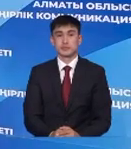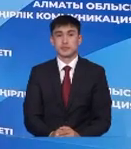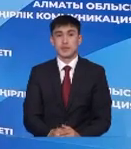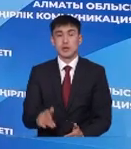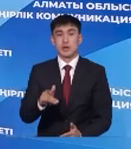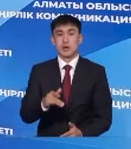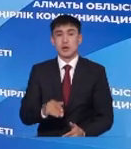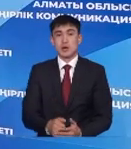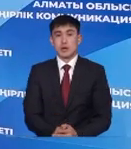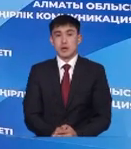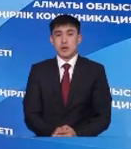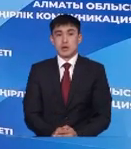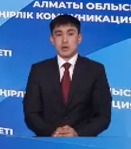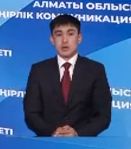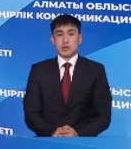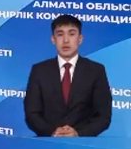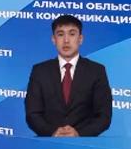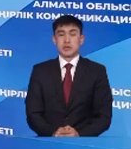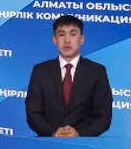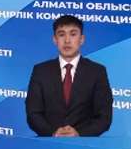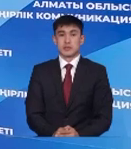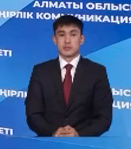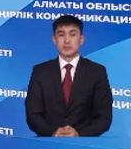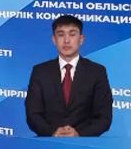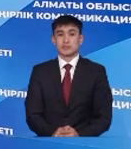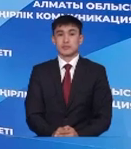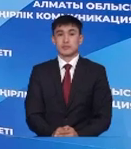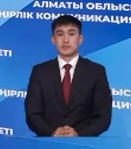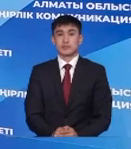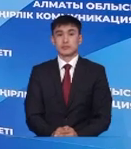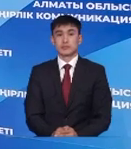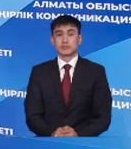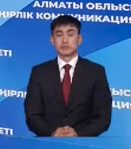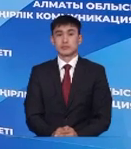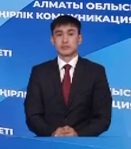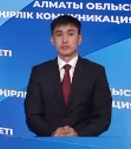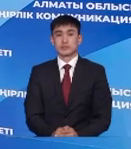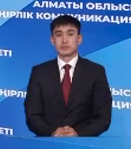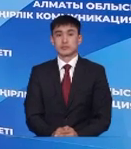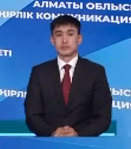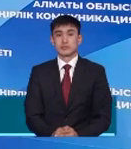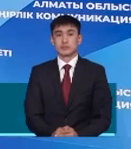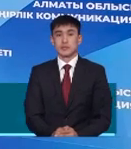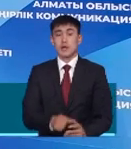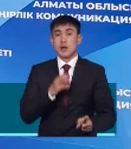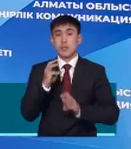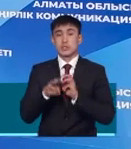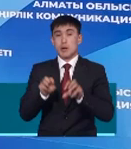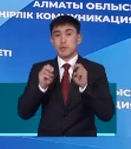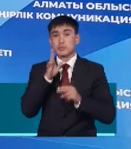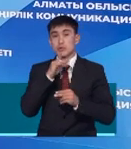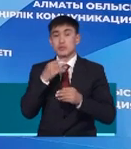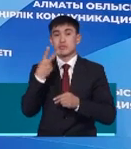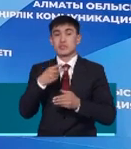Өрт қауіпті кезен ағымдағы жылдың 20 наурызынан 1 қарашасына дейін созылады. Пожароопасный период длится